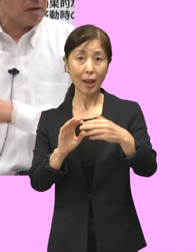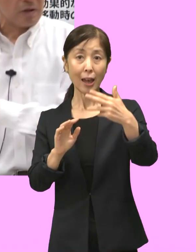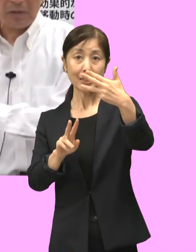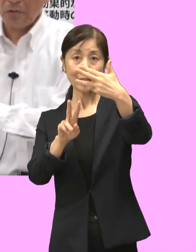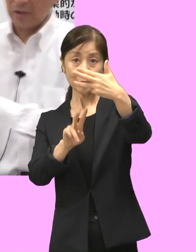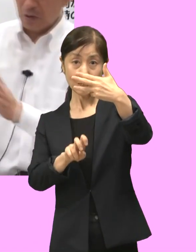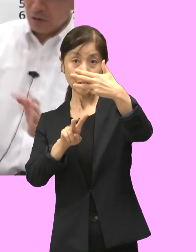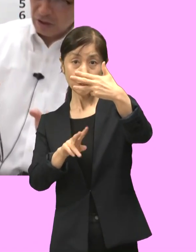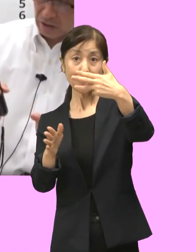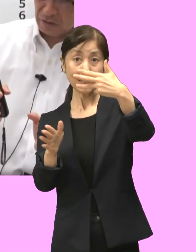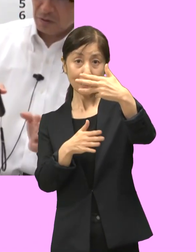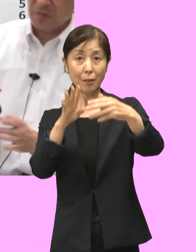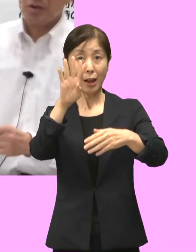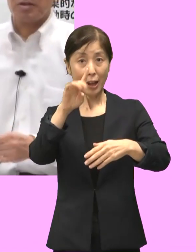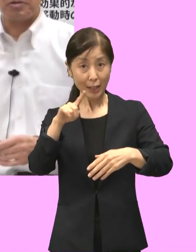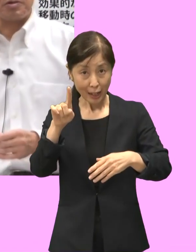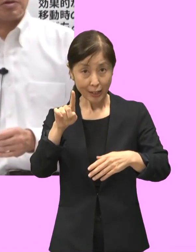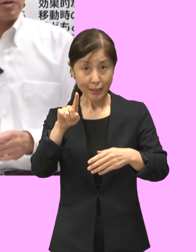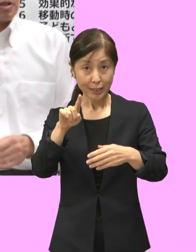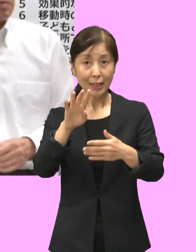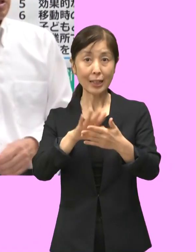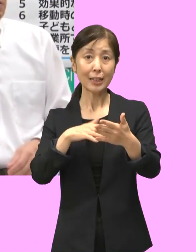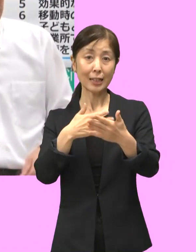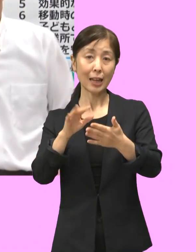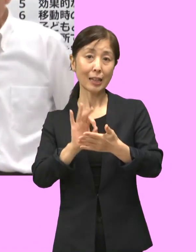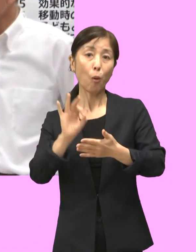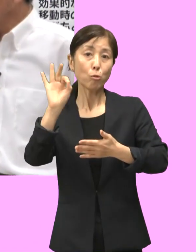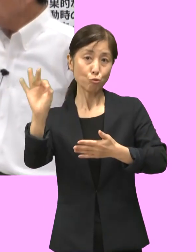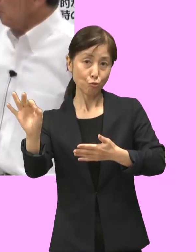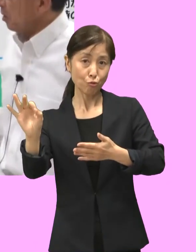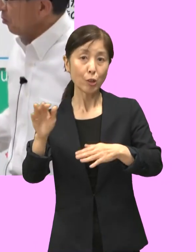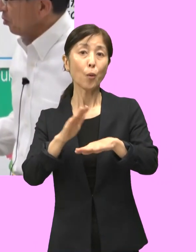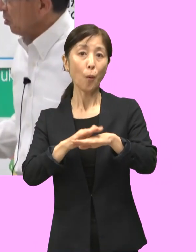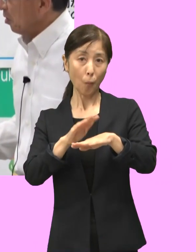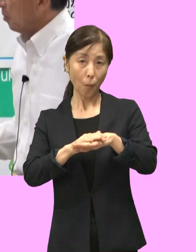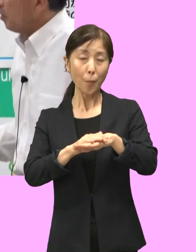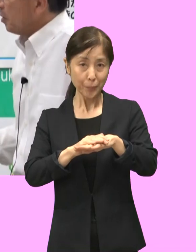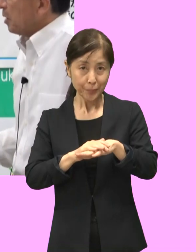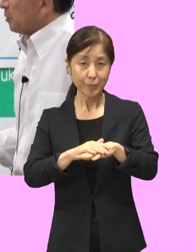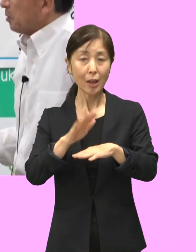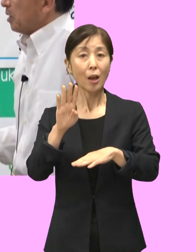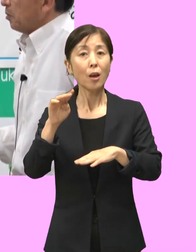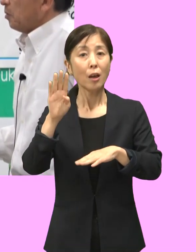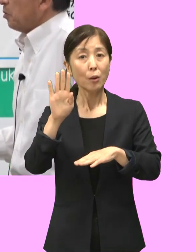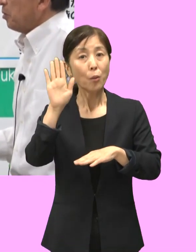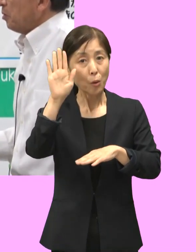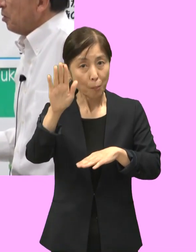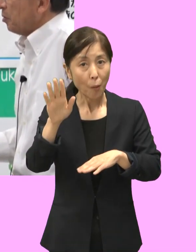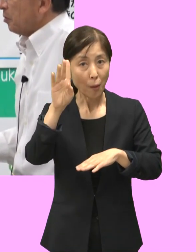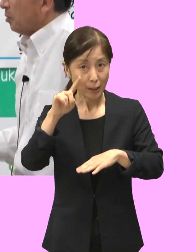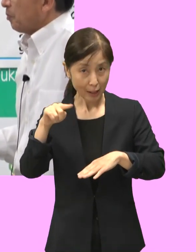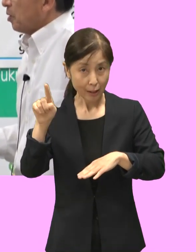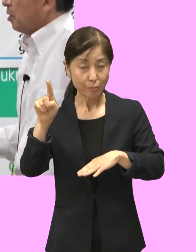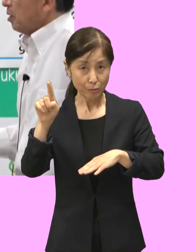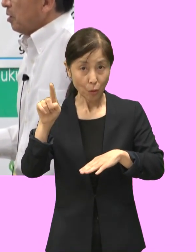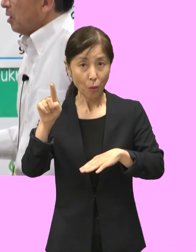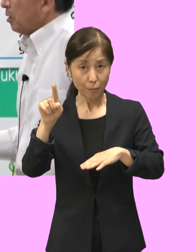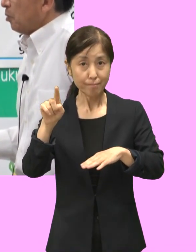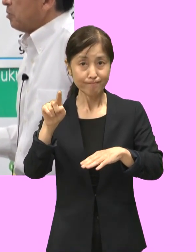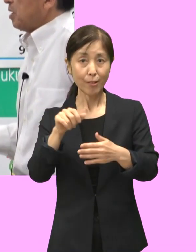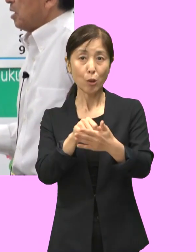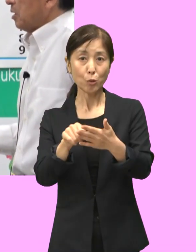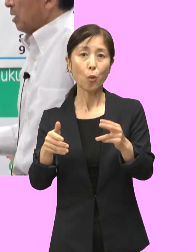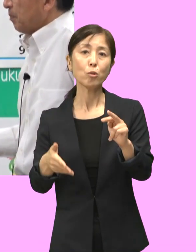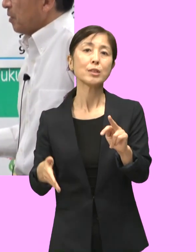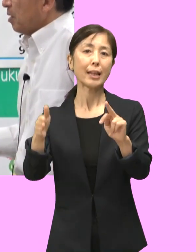は県の方にお送りいただくという仕組みにしておりまして、まあ、今後も県の方のこの